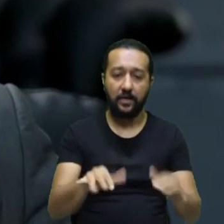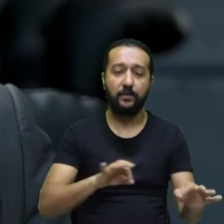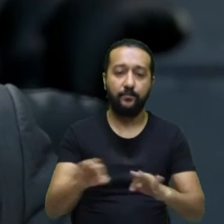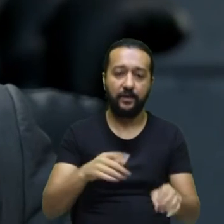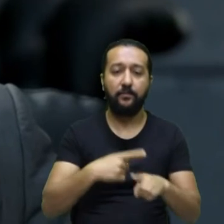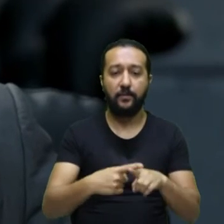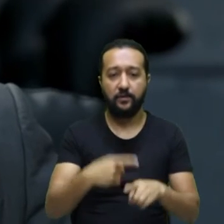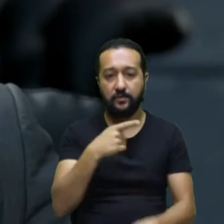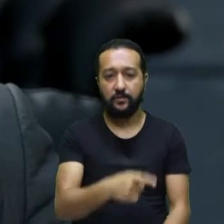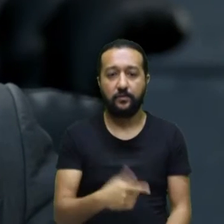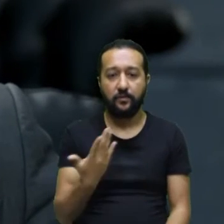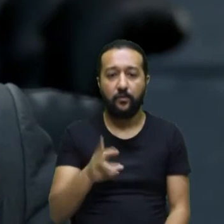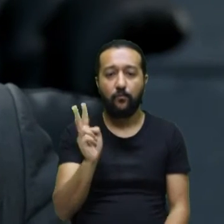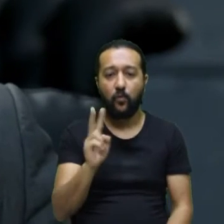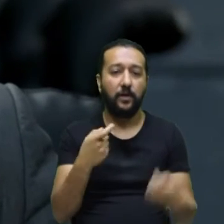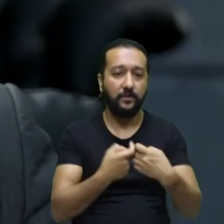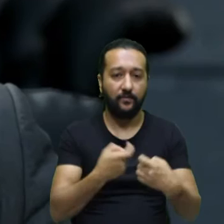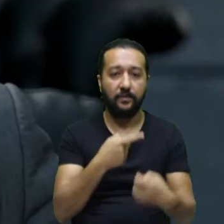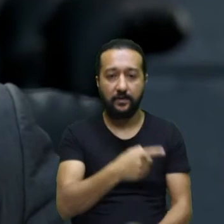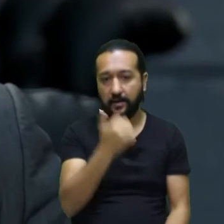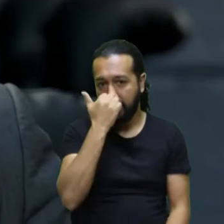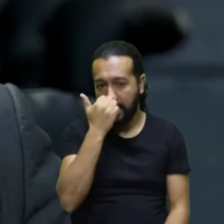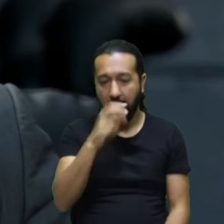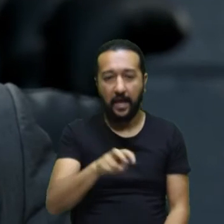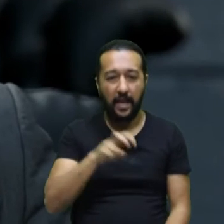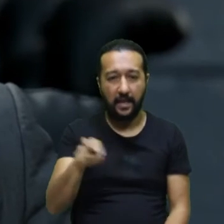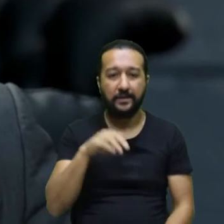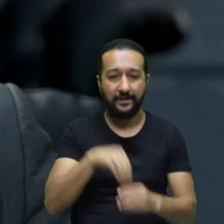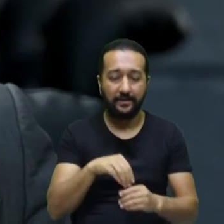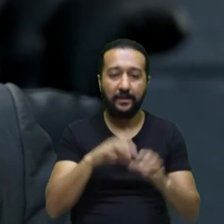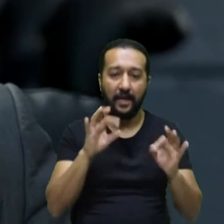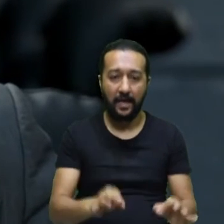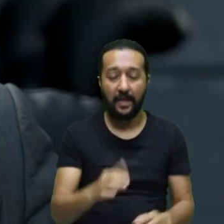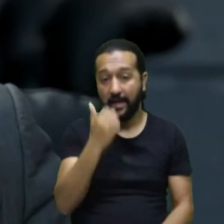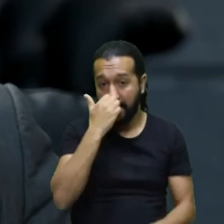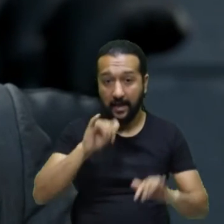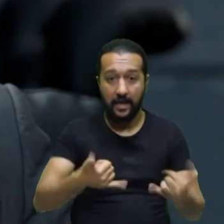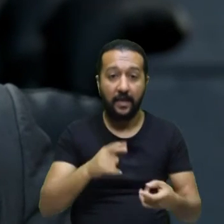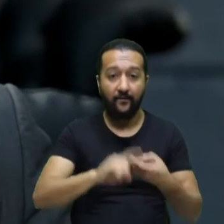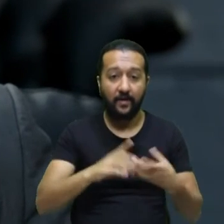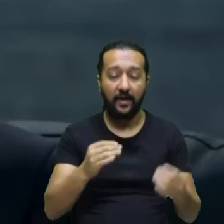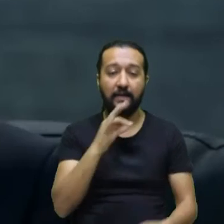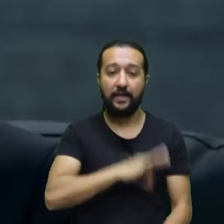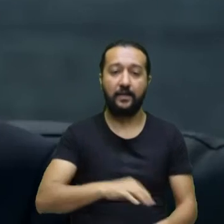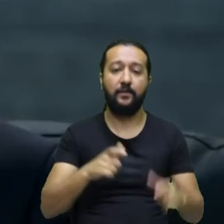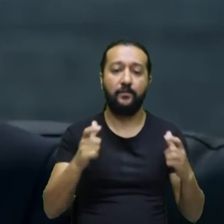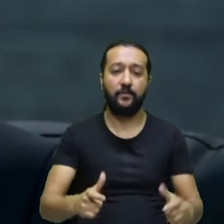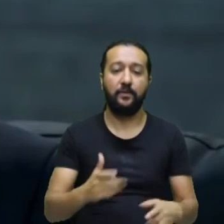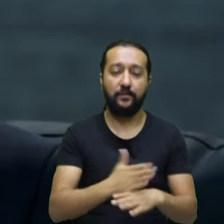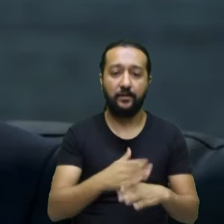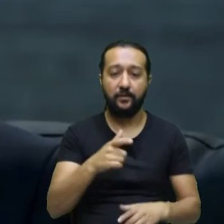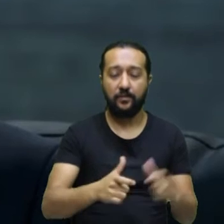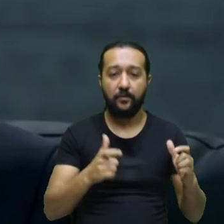aynı düzenin parçası. Modern savaşlar kan emiciler için en kanlı ve en karlı